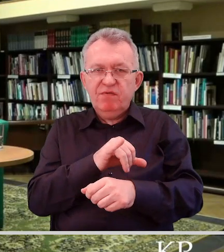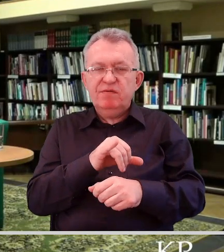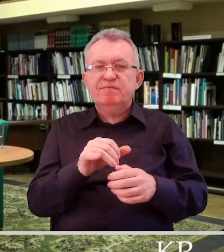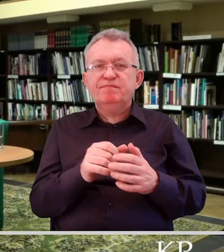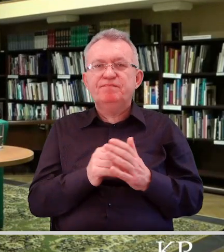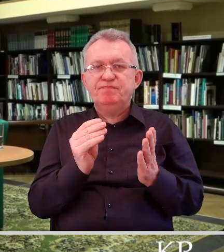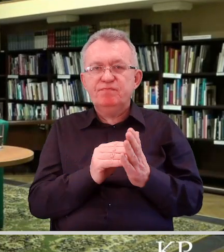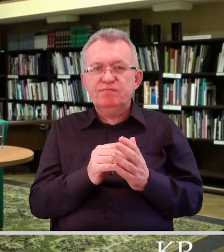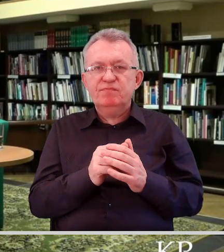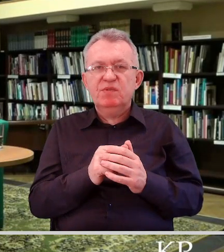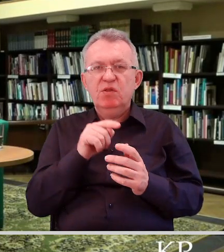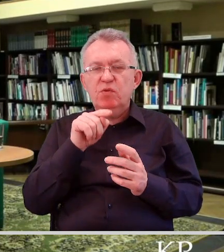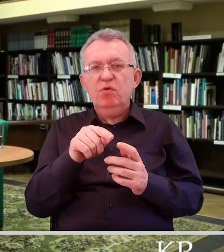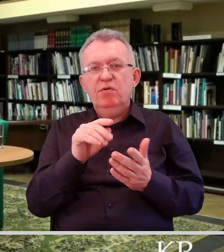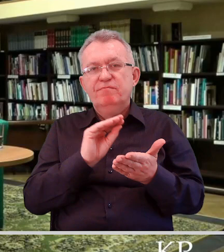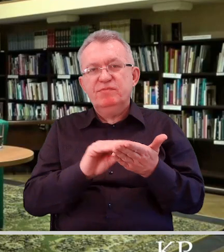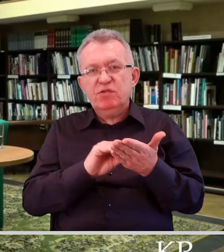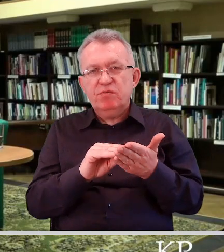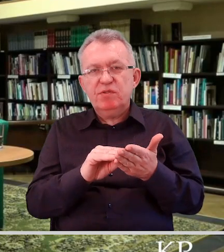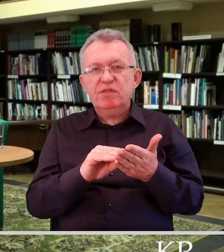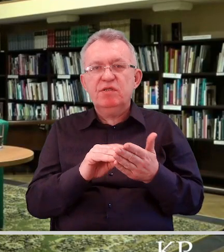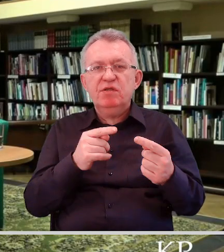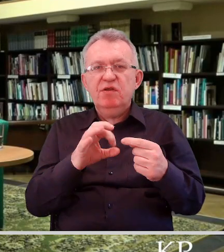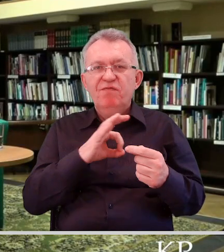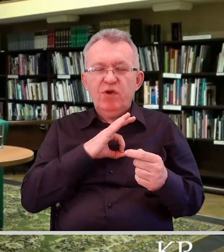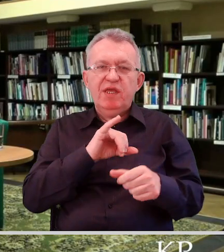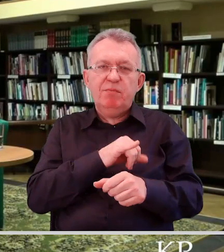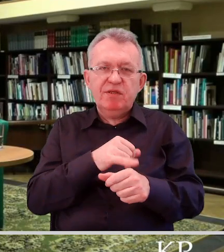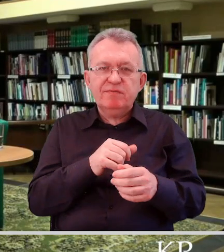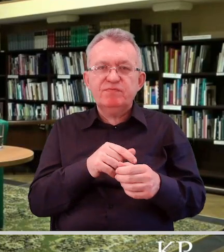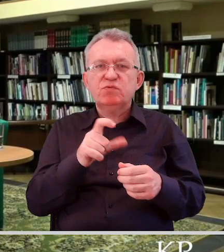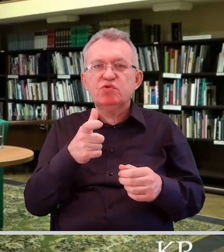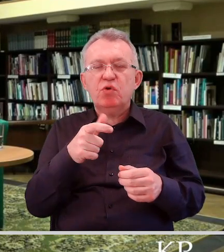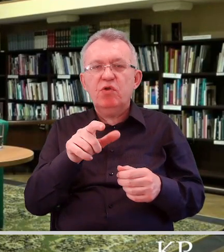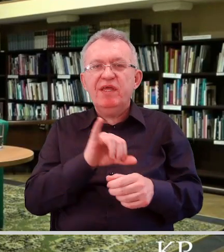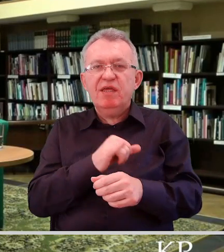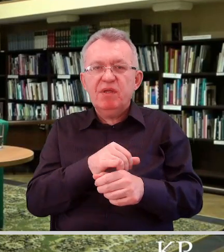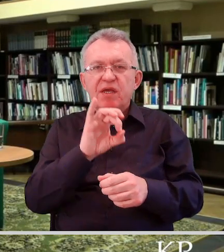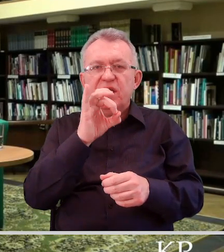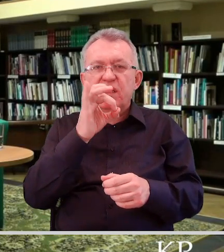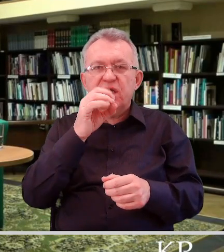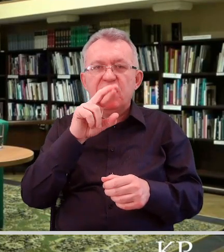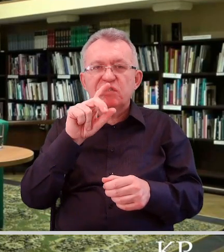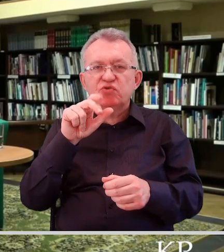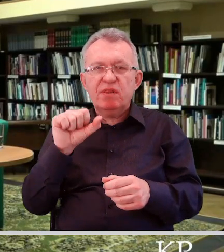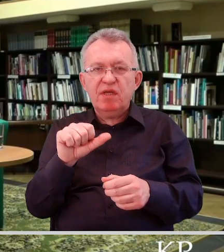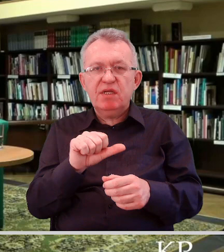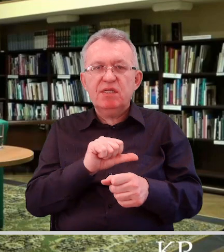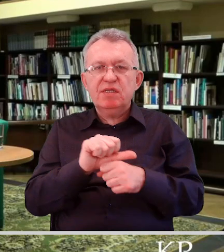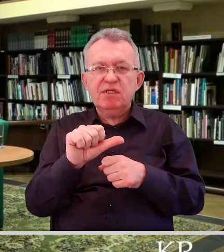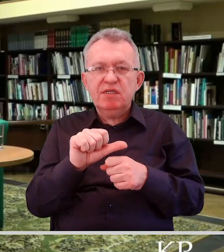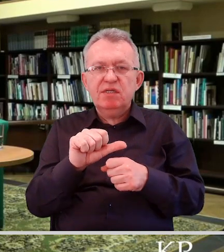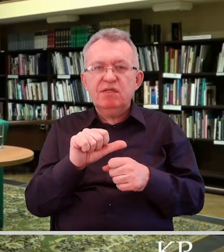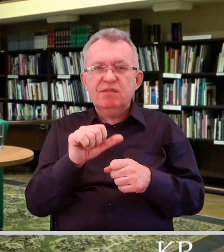Rozbójniczkach. Tutaj opisałam relacje ze swoim imieniem, czyli co to imię Grażyna, które jest w tej chwili synonimem